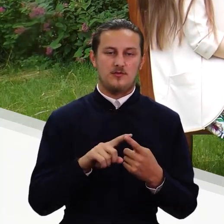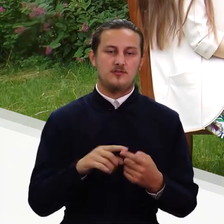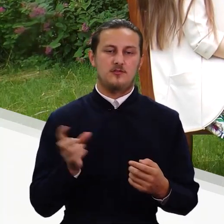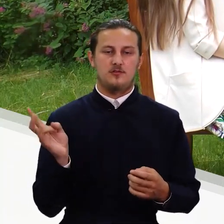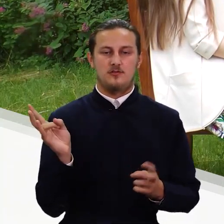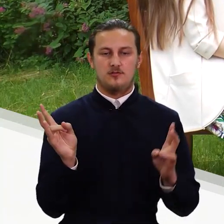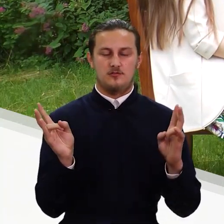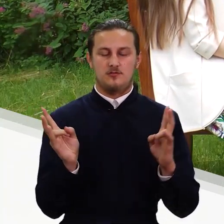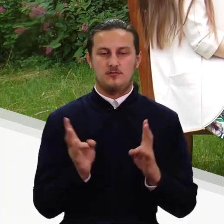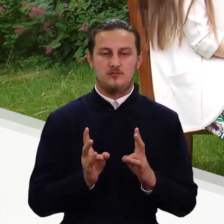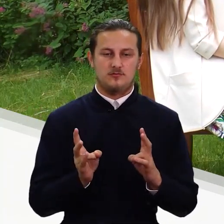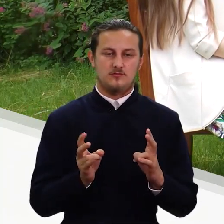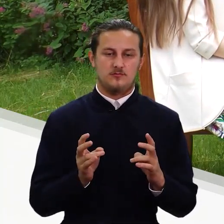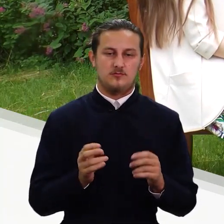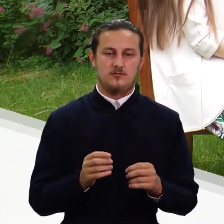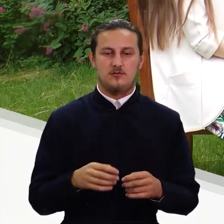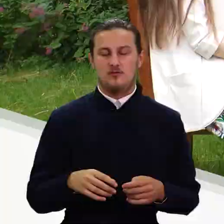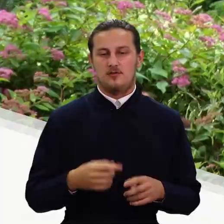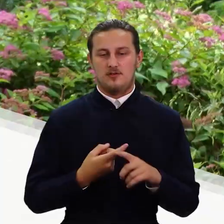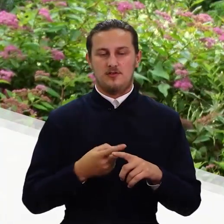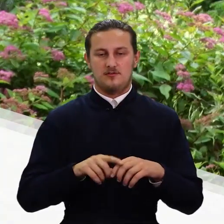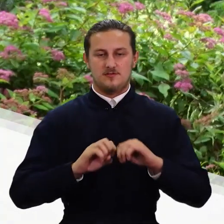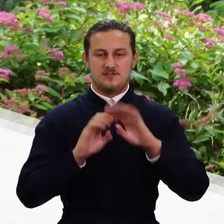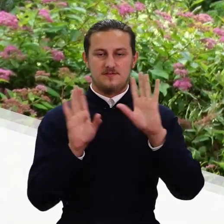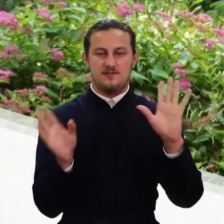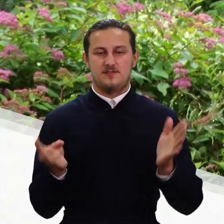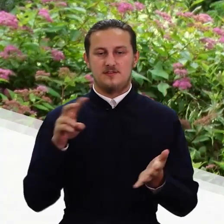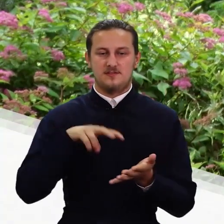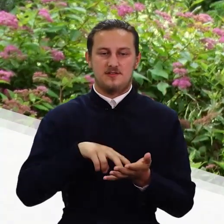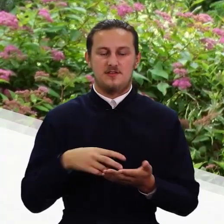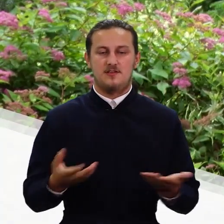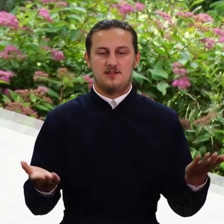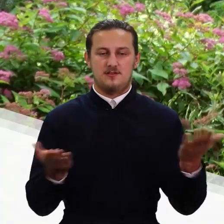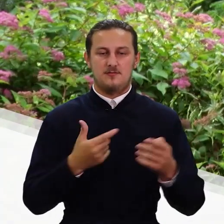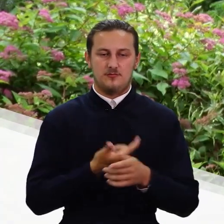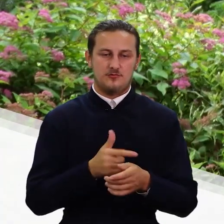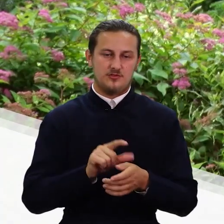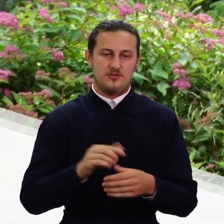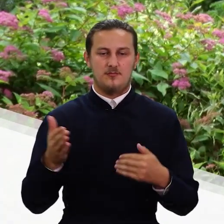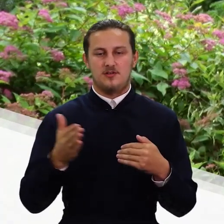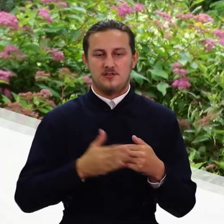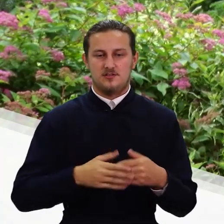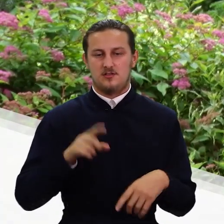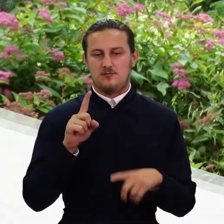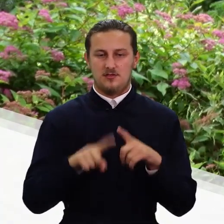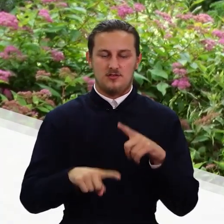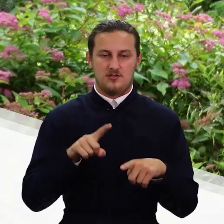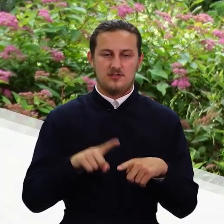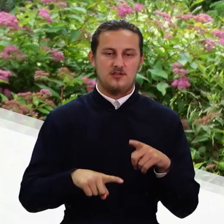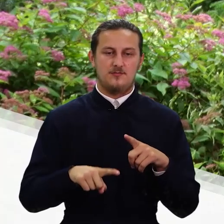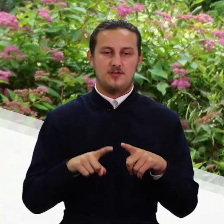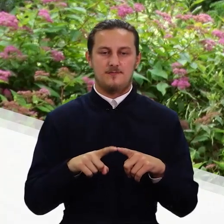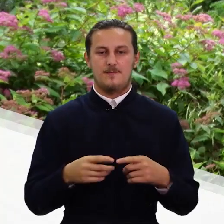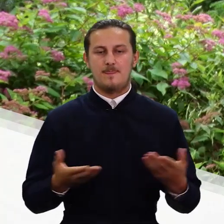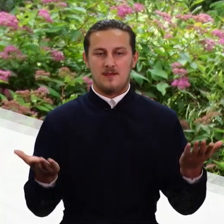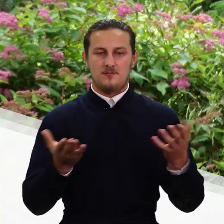стає святий нам дуже близьким, рідним. Ми розпочинаємо що робити? Ми дізнаємося деталі його життя, шукаємо